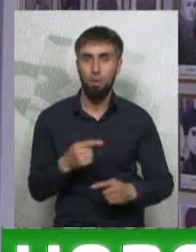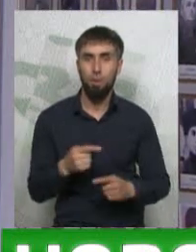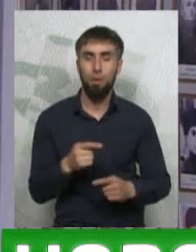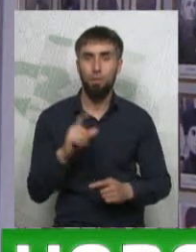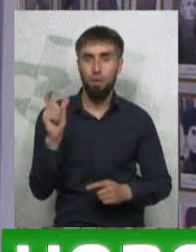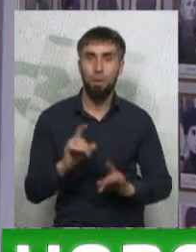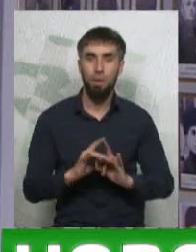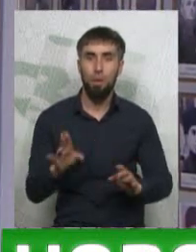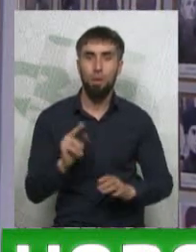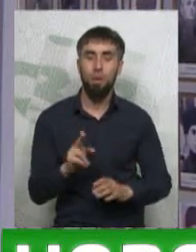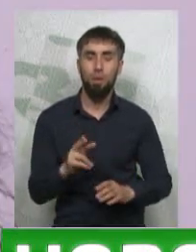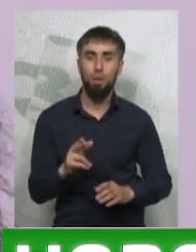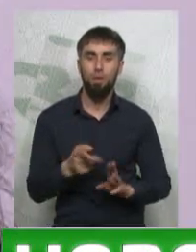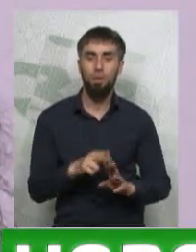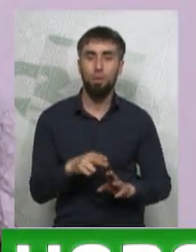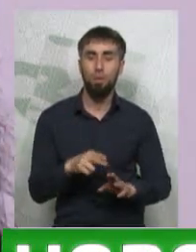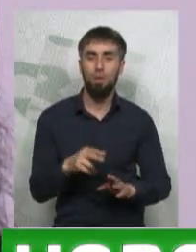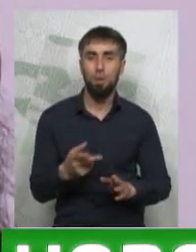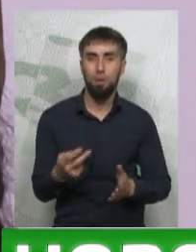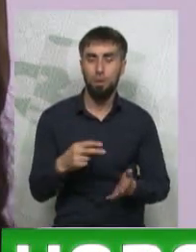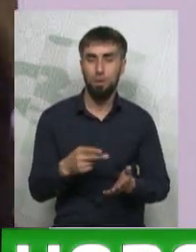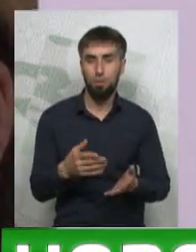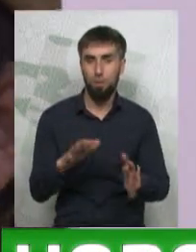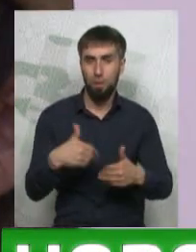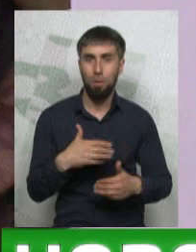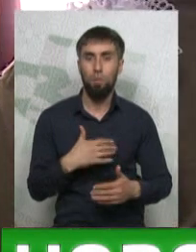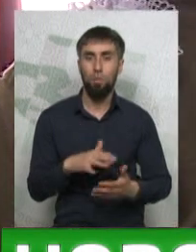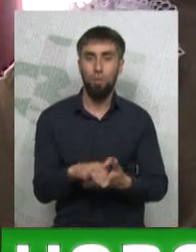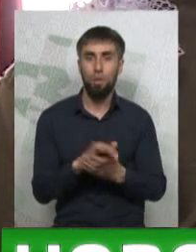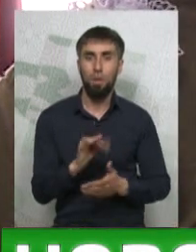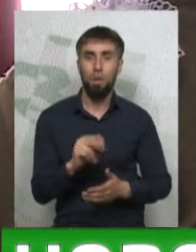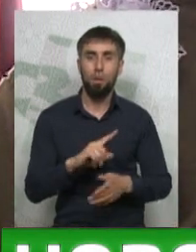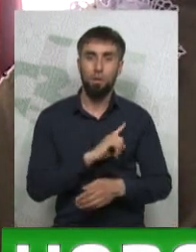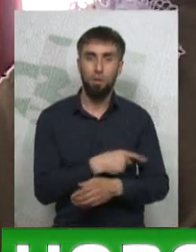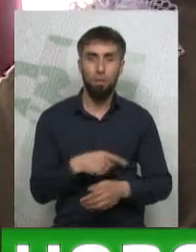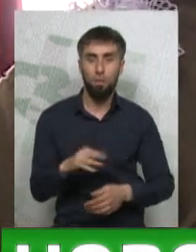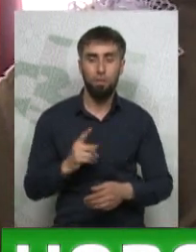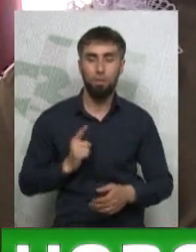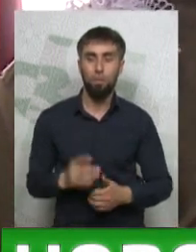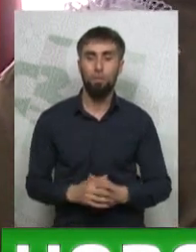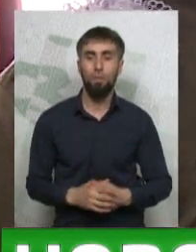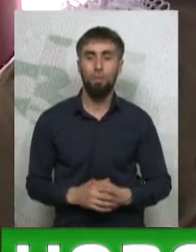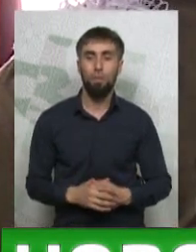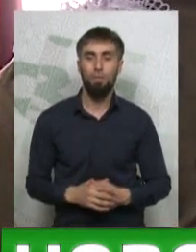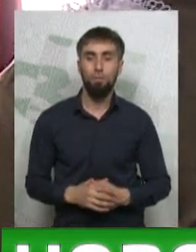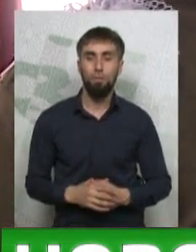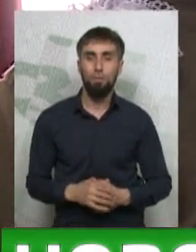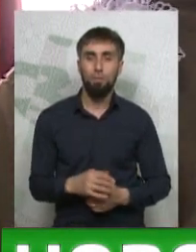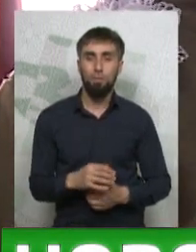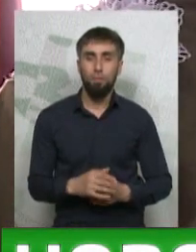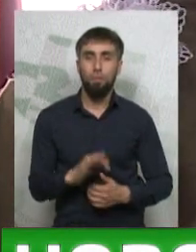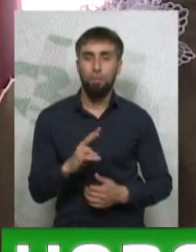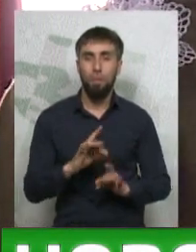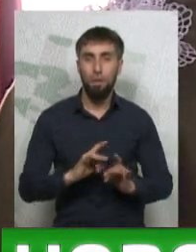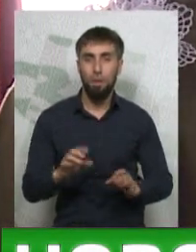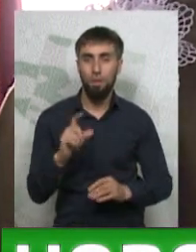стихах рассказывает, какой ценой достался мир и как сильно все его ждали. Каждый день победы отмечает вся страна. Наши бабушки